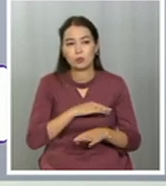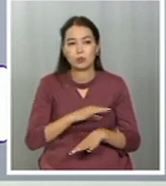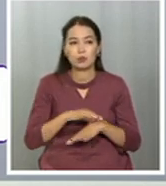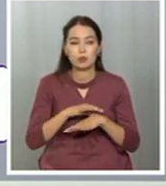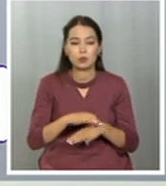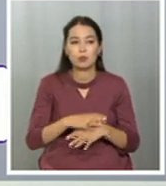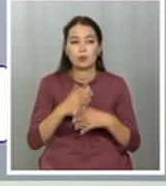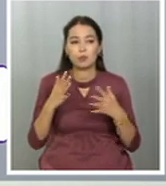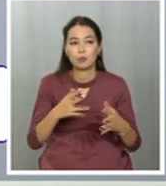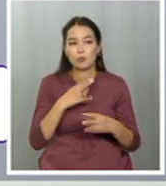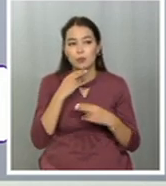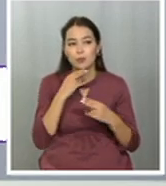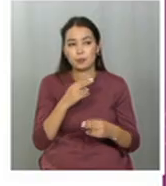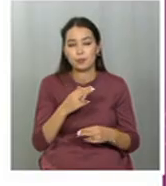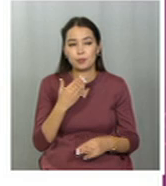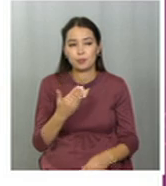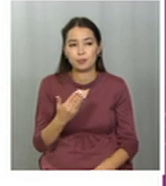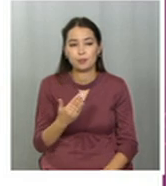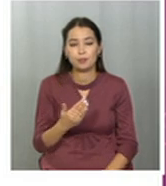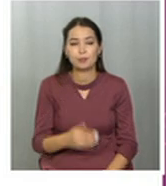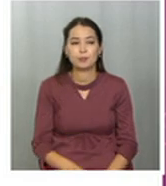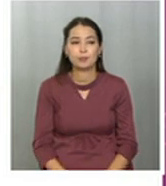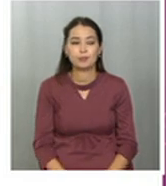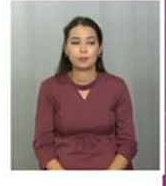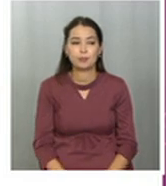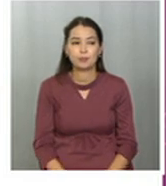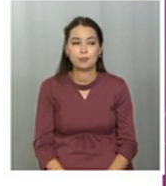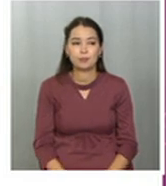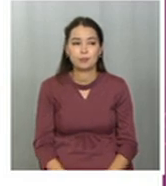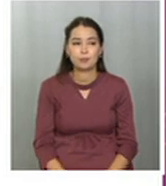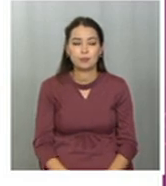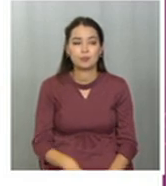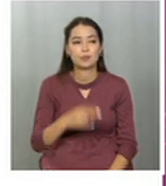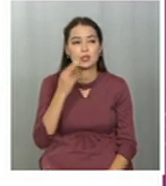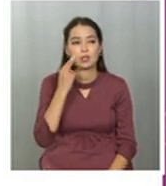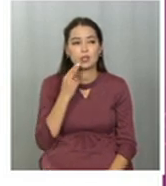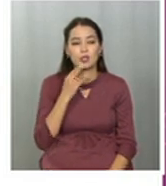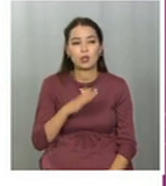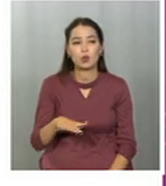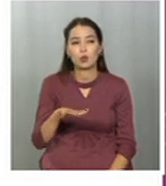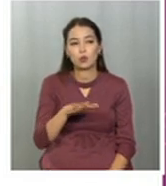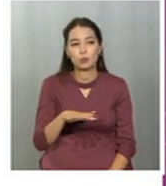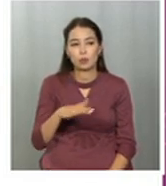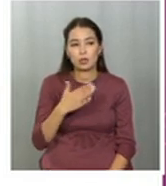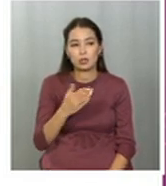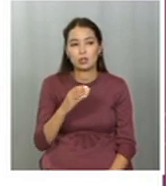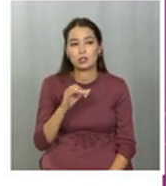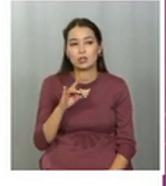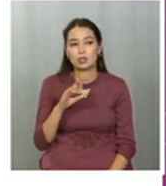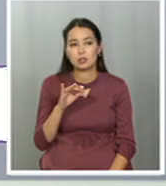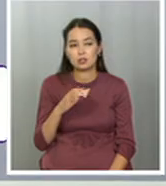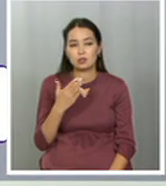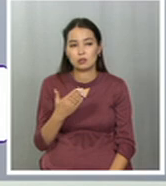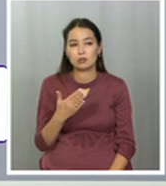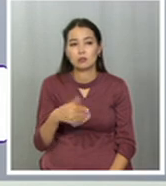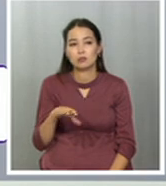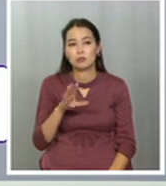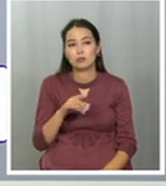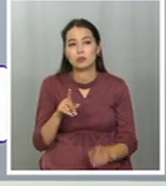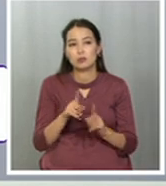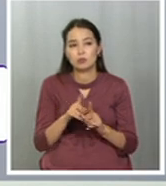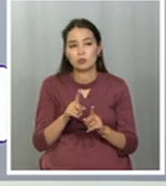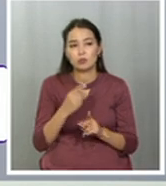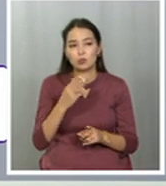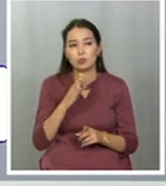беретін болсақ, салыстырмалы түрде біз, яғни Ертіс өзенінің Қытай аумағында 150-ге жуық су қадағалау бекеттері бар екен. Ал енді жалпы